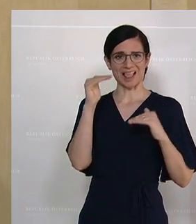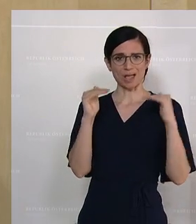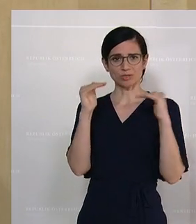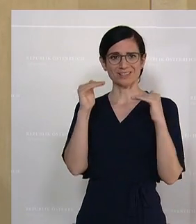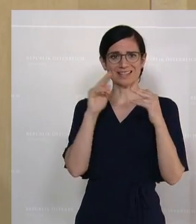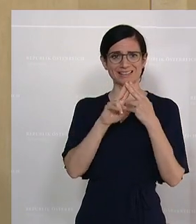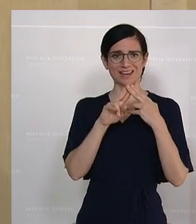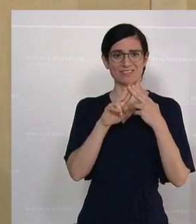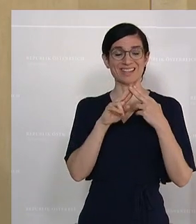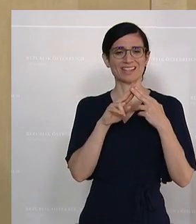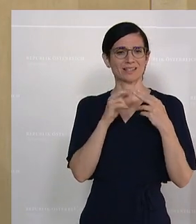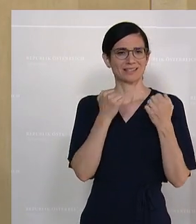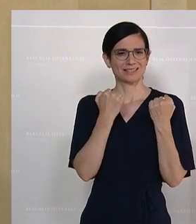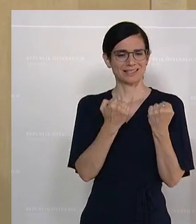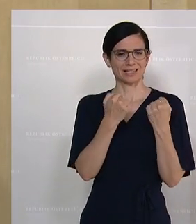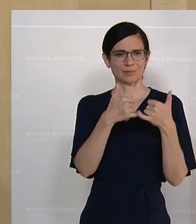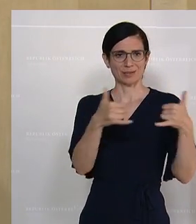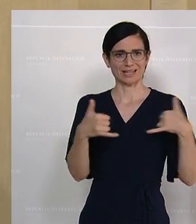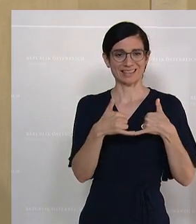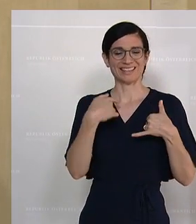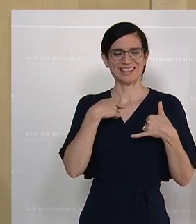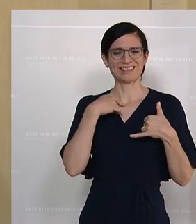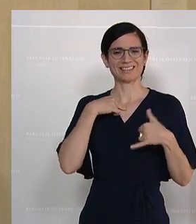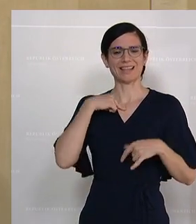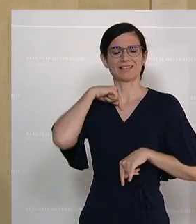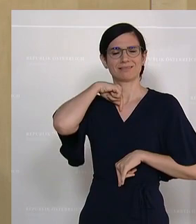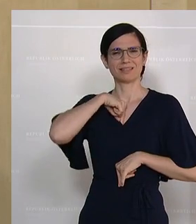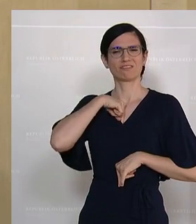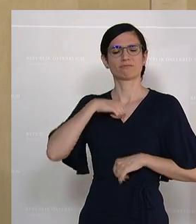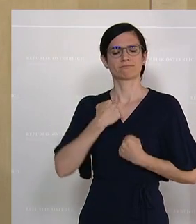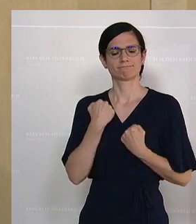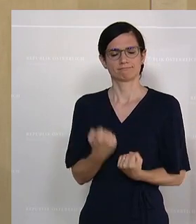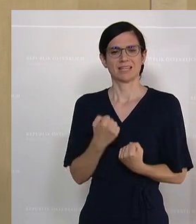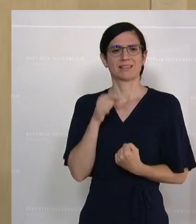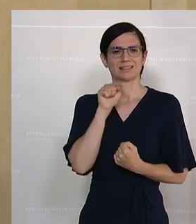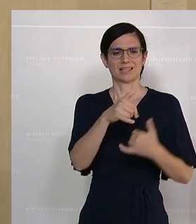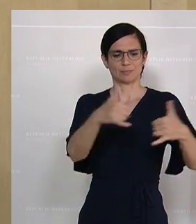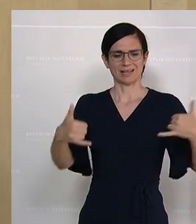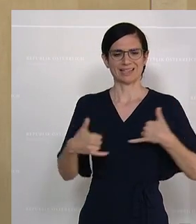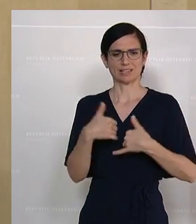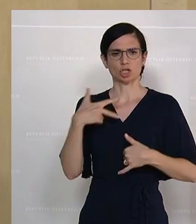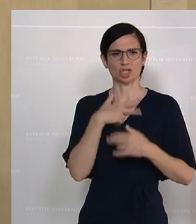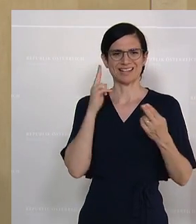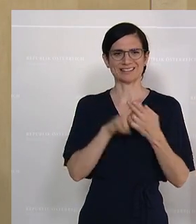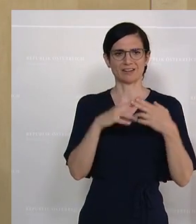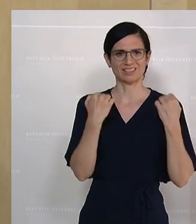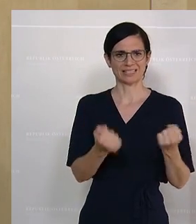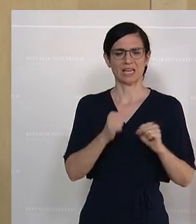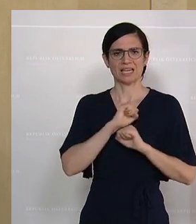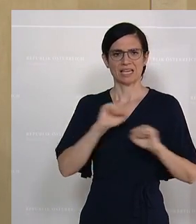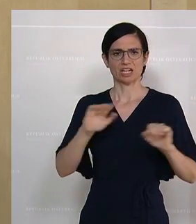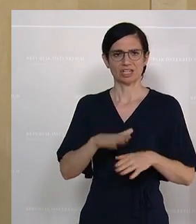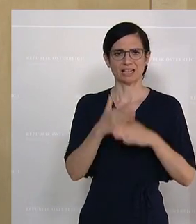treffsicheres paket wenn ich nicht zutiefst davon überzeugt werden das ist sozial treffsicher das ist rasche hilfe